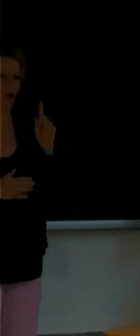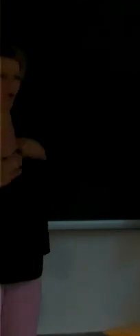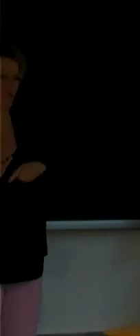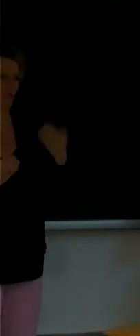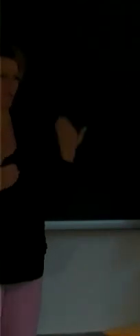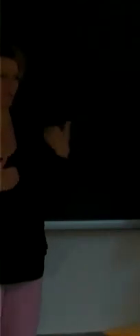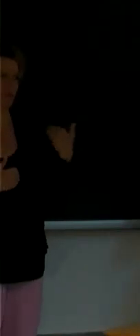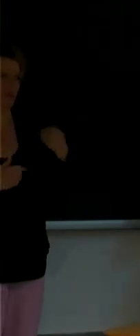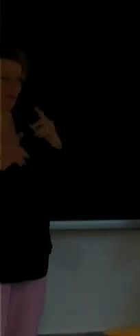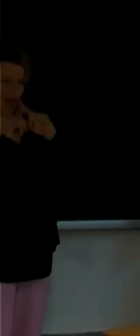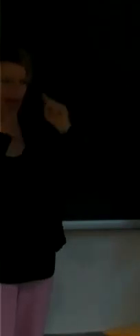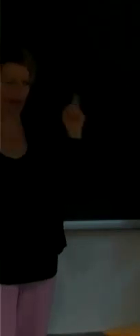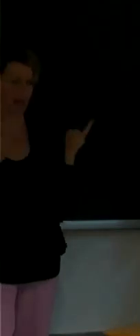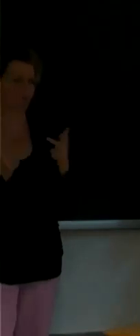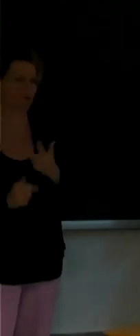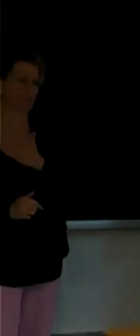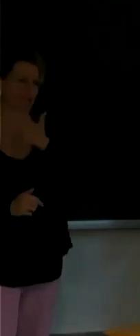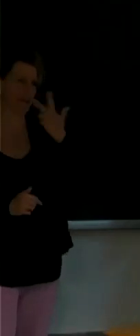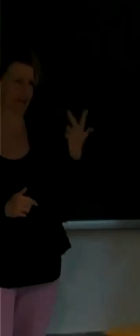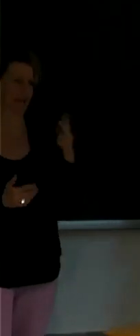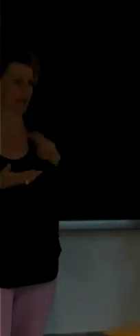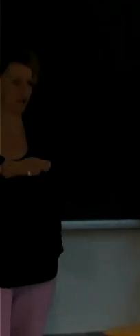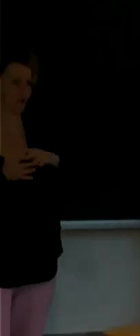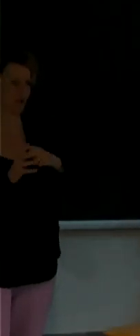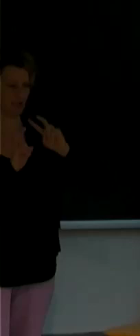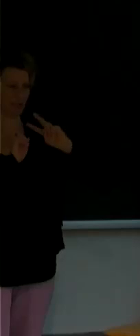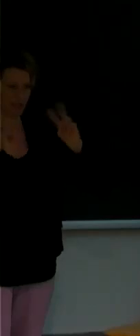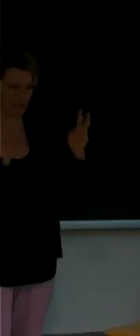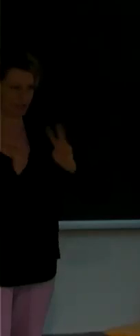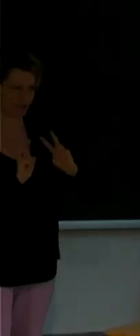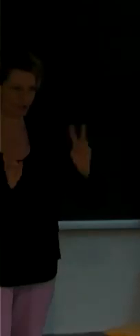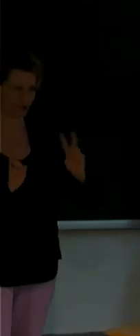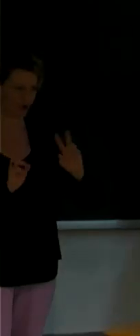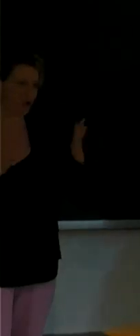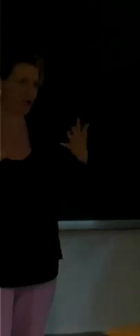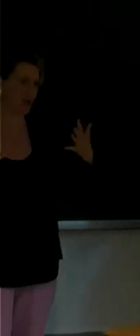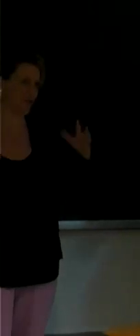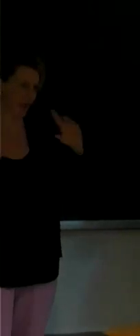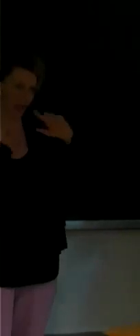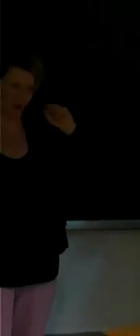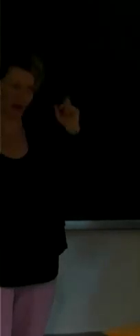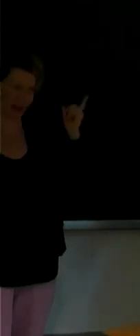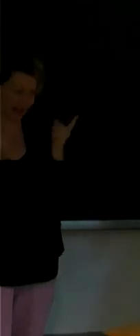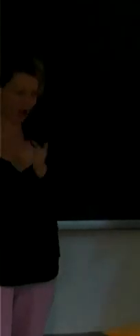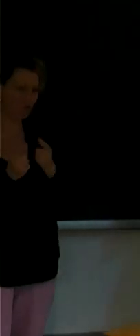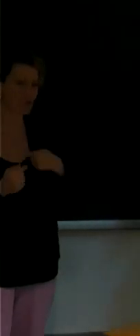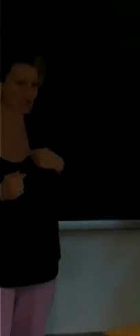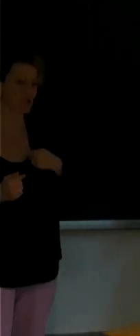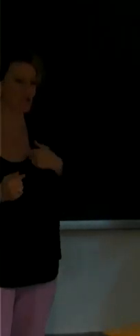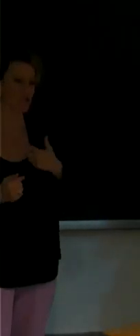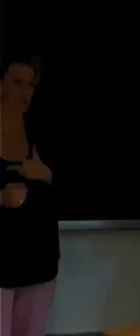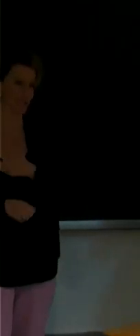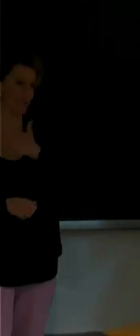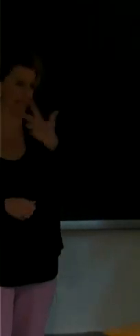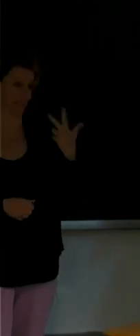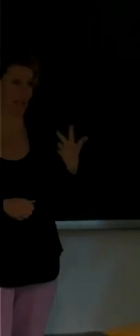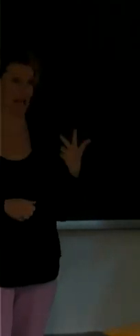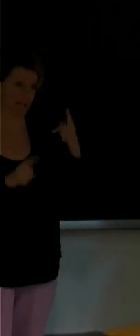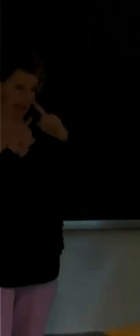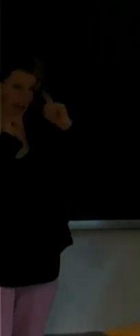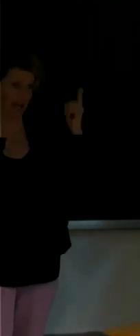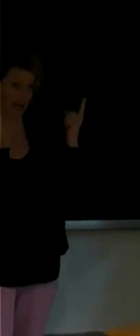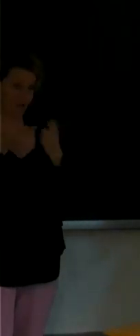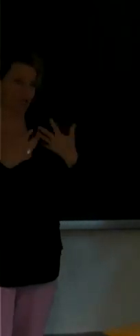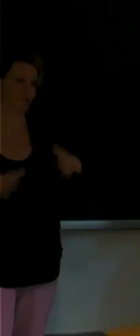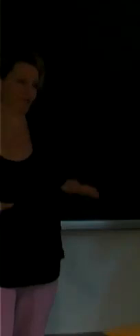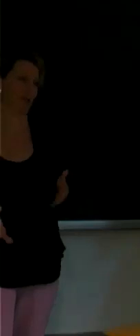ero iscritta alla laurea triennale in ingegneria elettronica, però mi sono laureata. E, vi dico, io mi sono laureata nei 3 anni e voi mi